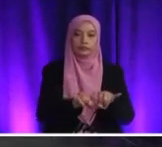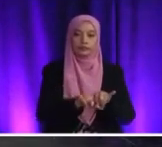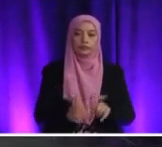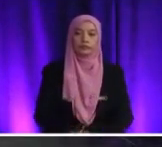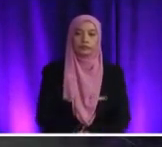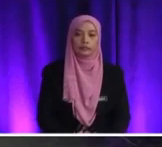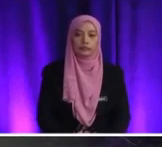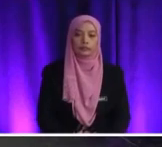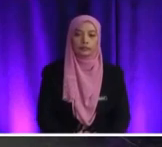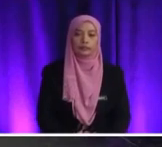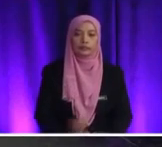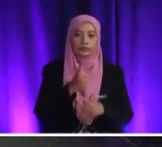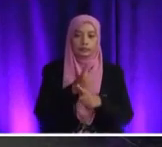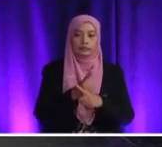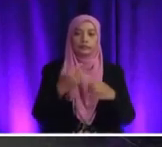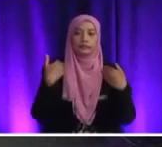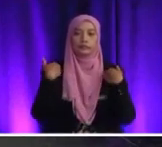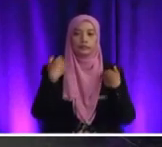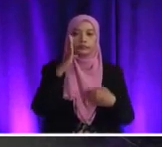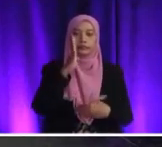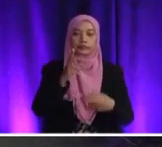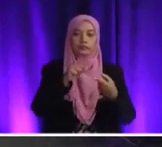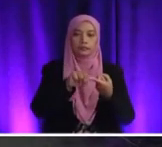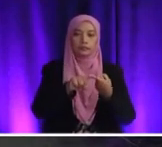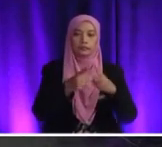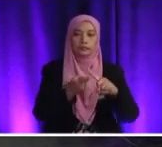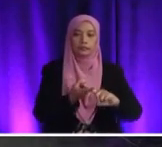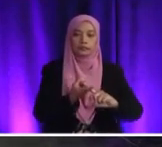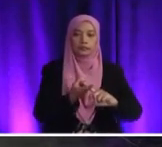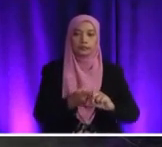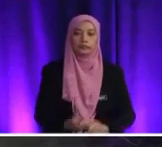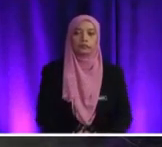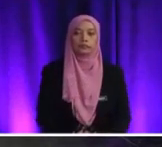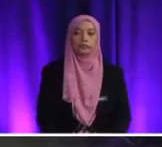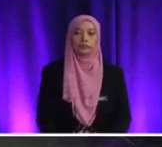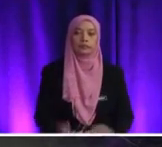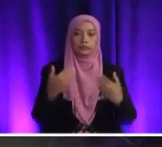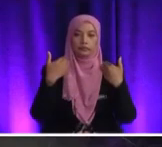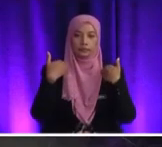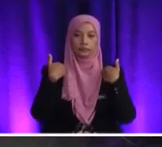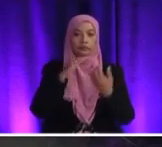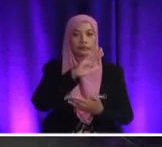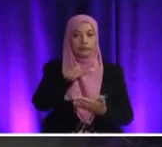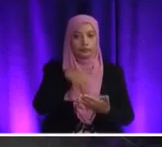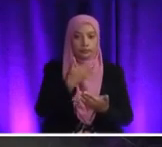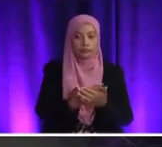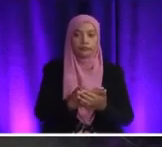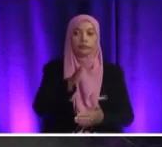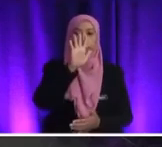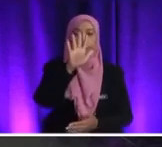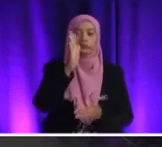betul sekali empek rekan kita termasuk visi jadi berapa 55 jadi hari ini